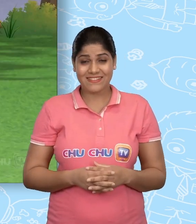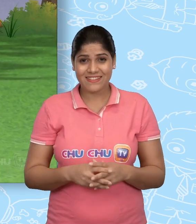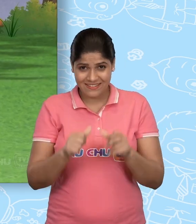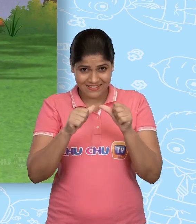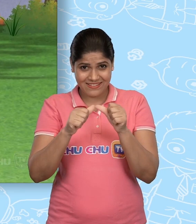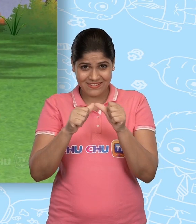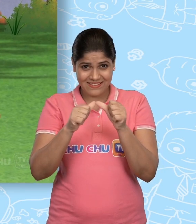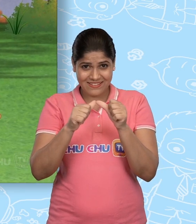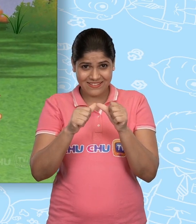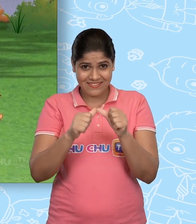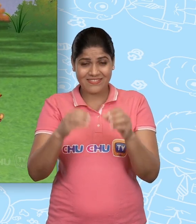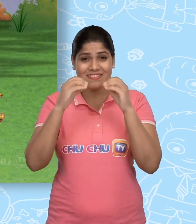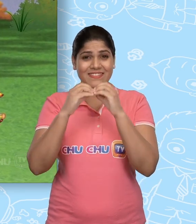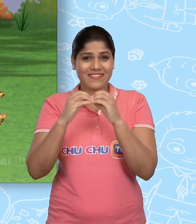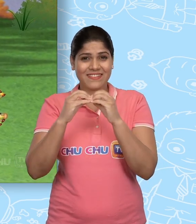ए,